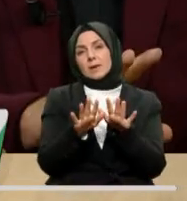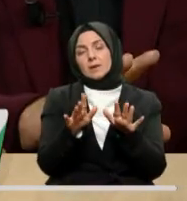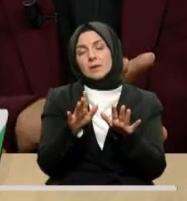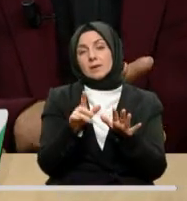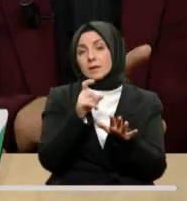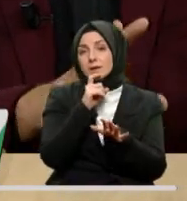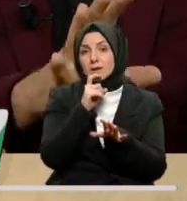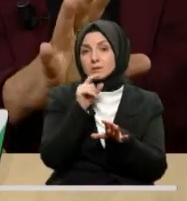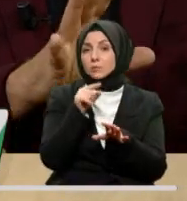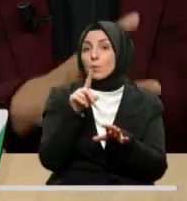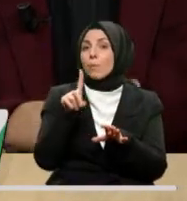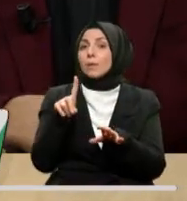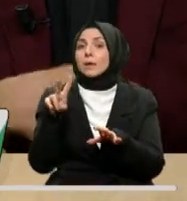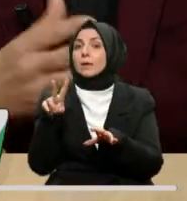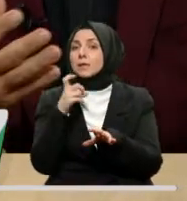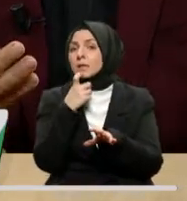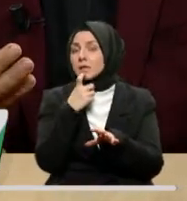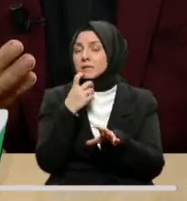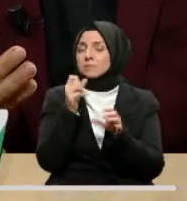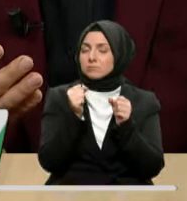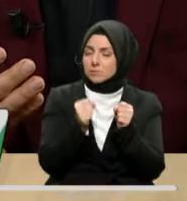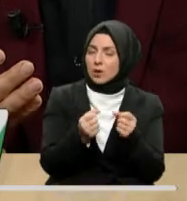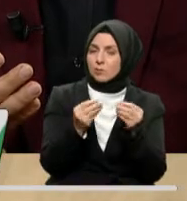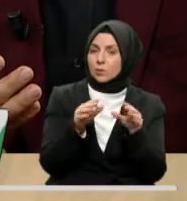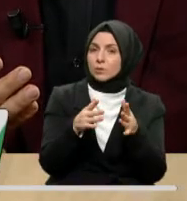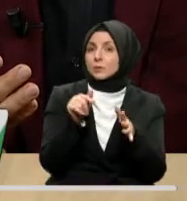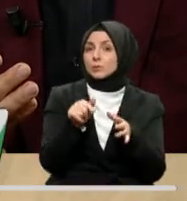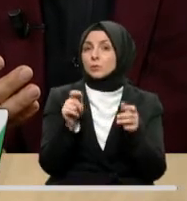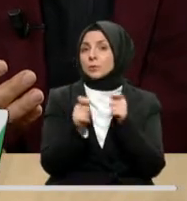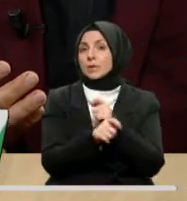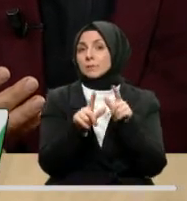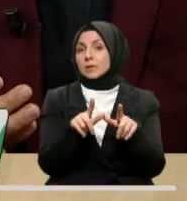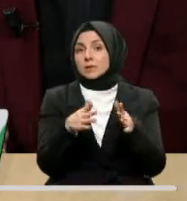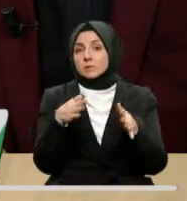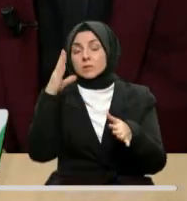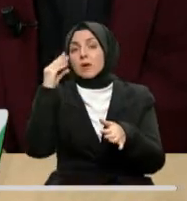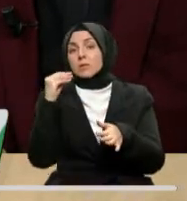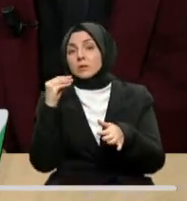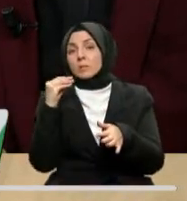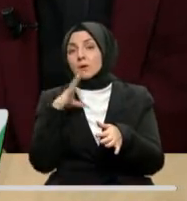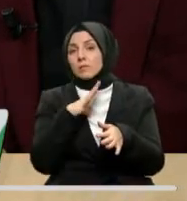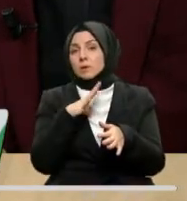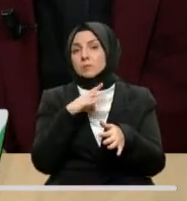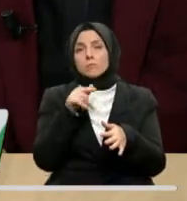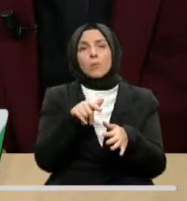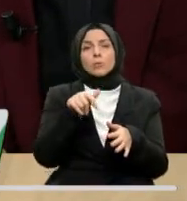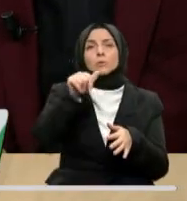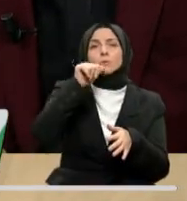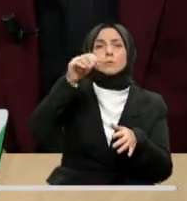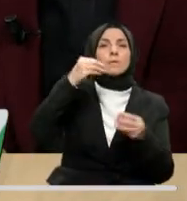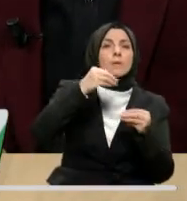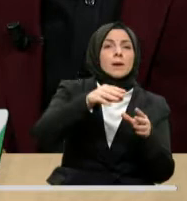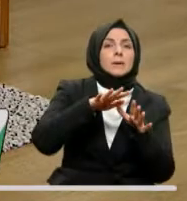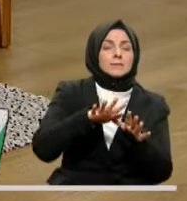sene kalabilir burada bunu saksı değişimini geldiğini nasıl anlarsınız bitkiniz su vermezsiniz biraz